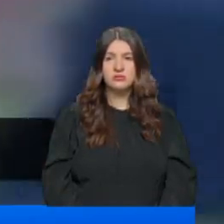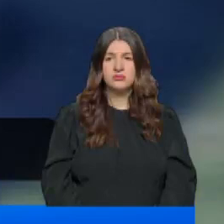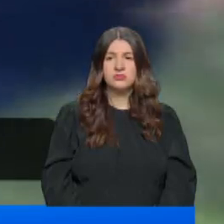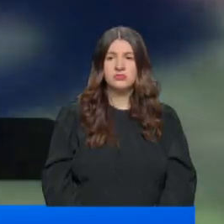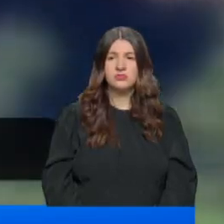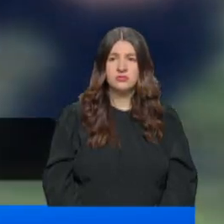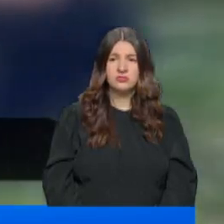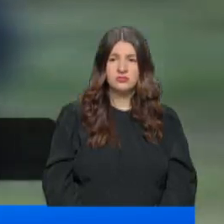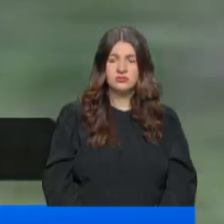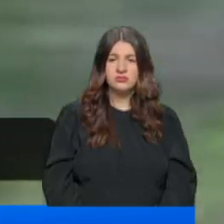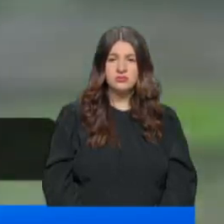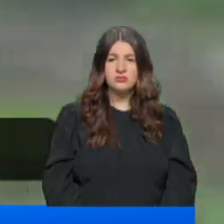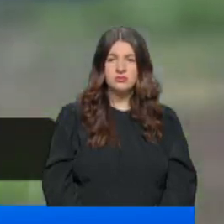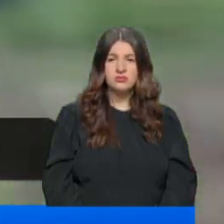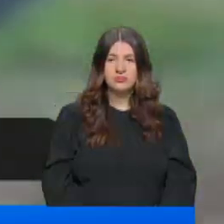ya.